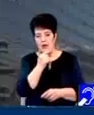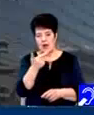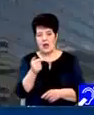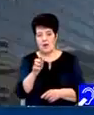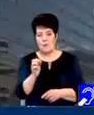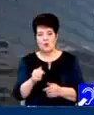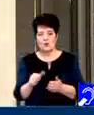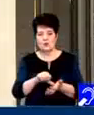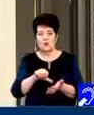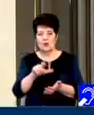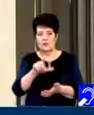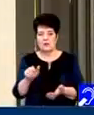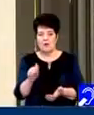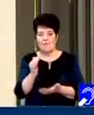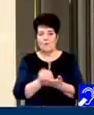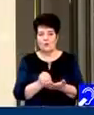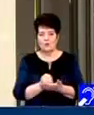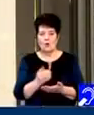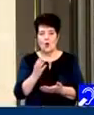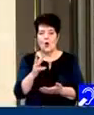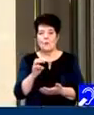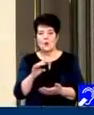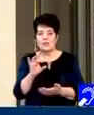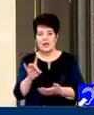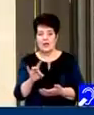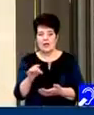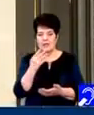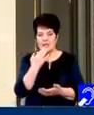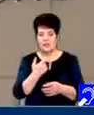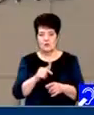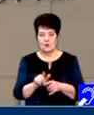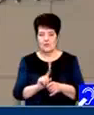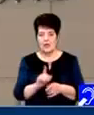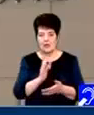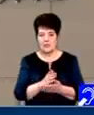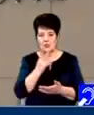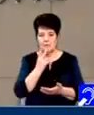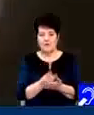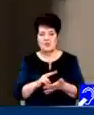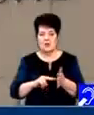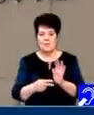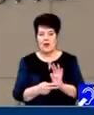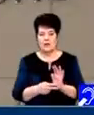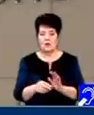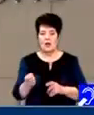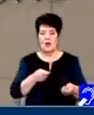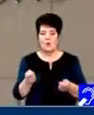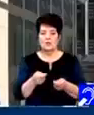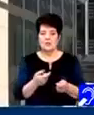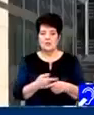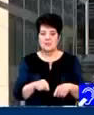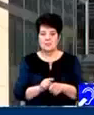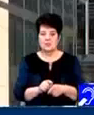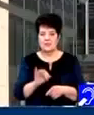cu reprezentanții Fondului Monetar Internațional. Experții FMI și-au exprimat susținerea în ceea ce privește planurile autorităților de a investi